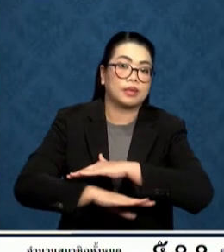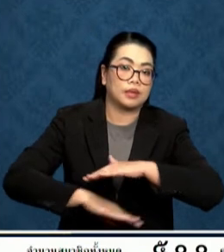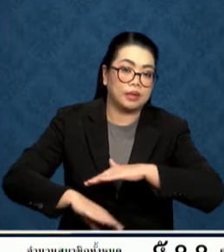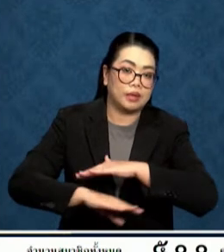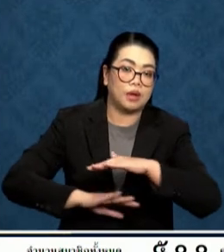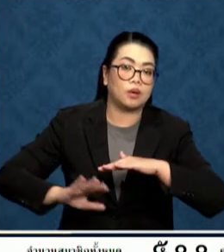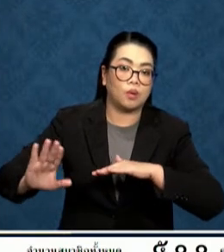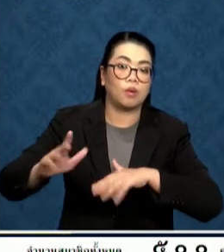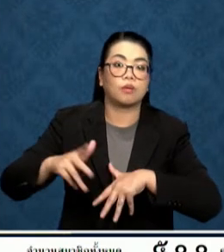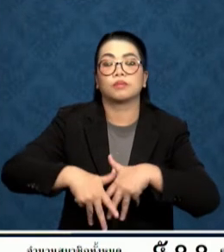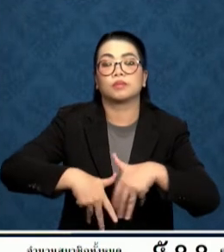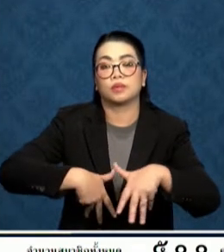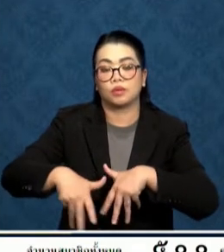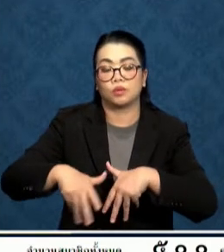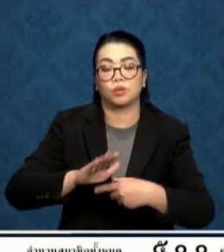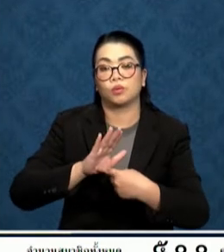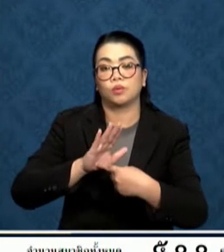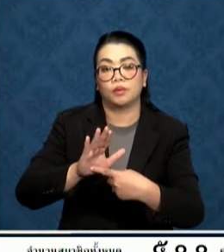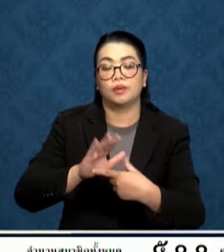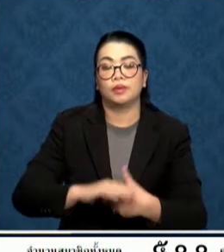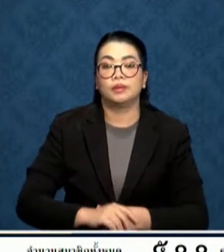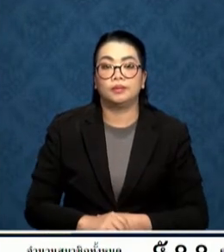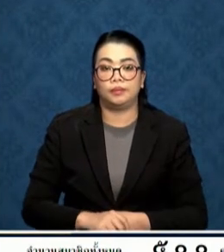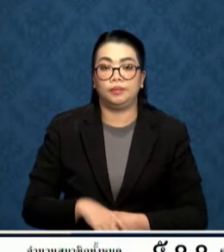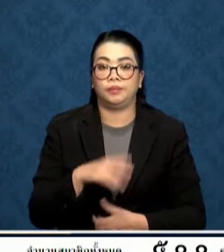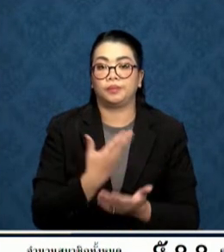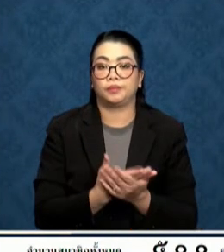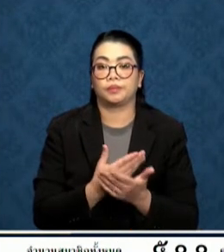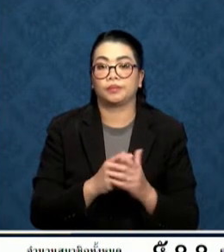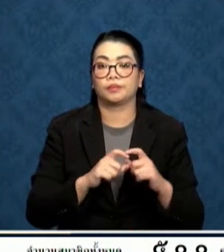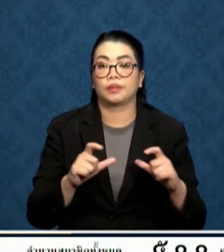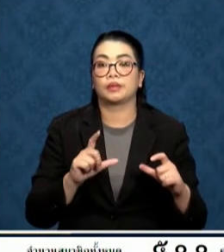ุบ